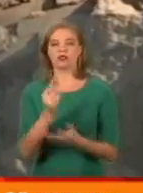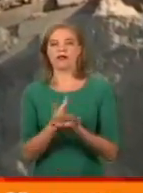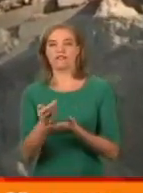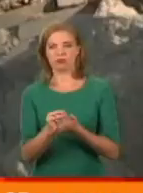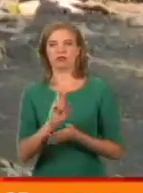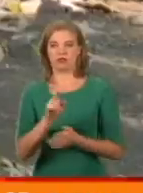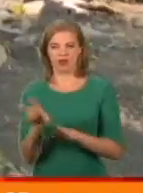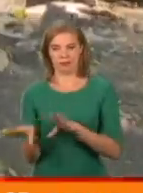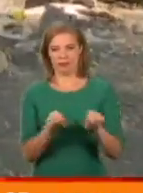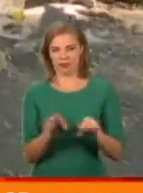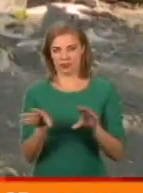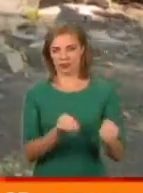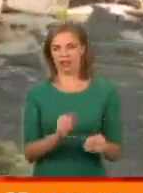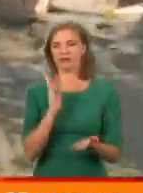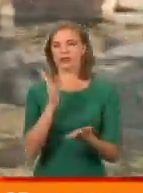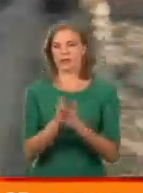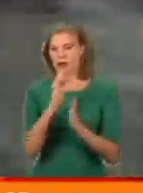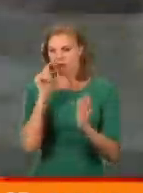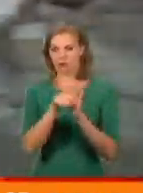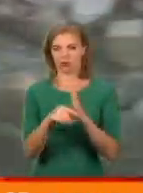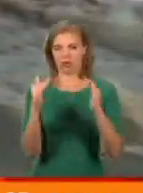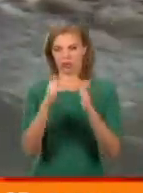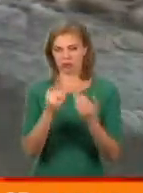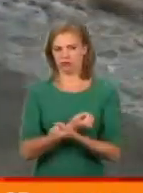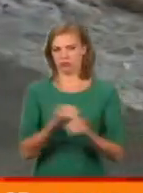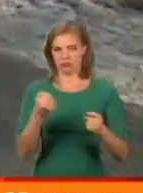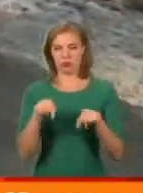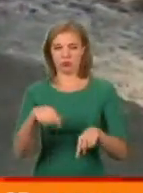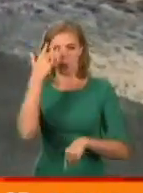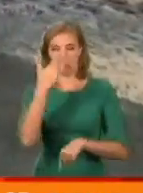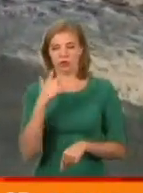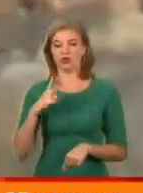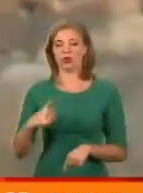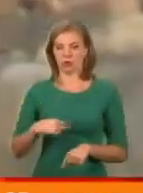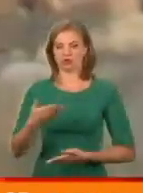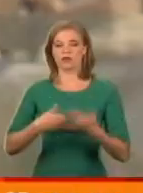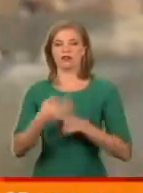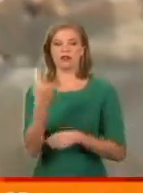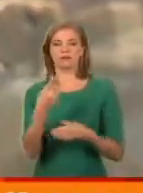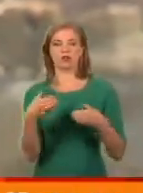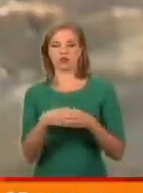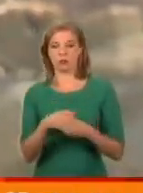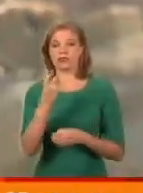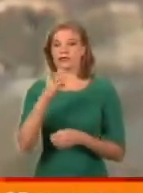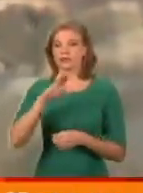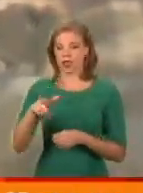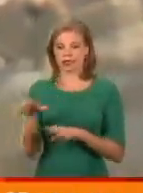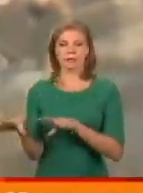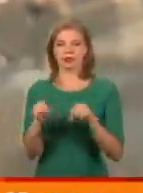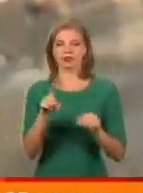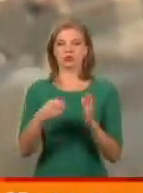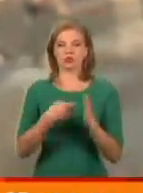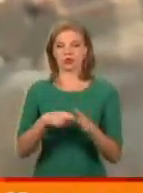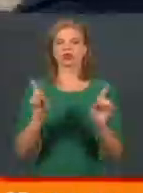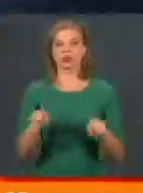як переселенці. Пряме влучання. Будинок дітей Наталі розтрощили цього літа. Донька – інвалід першої групи. Зять – переселенець із Донецька,